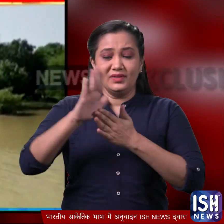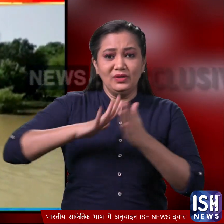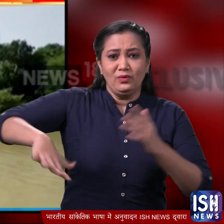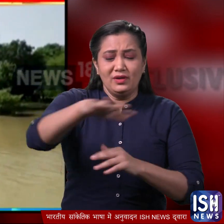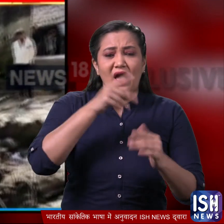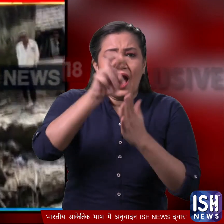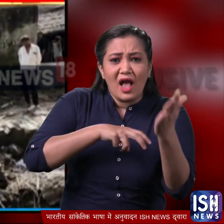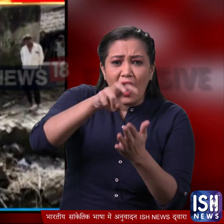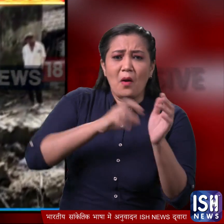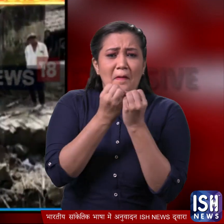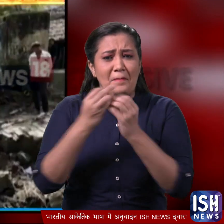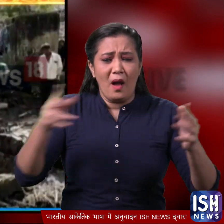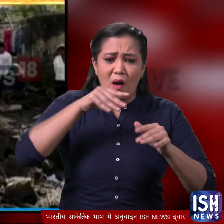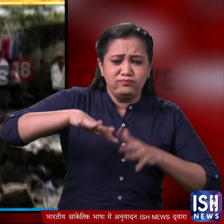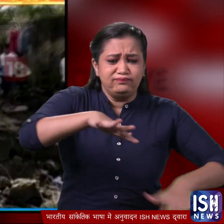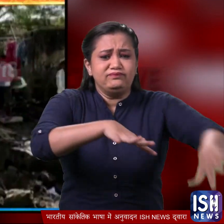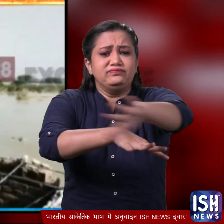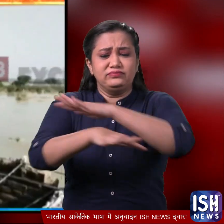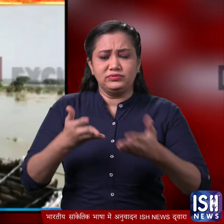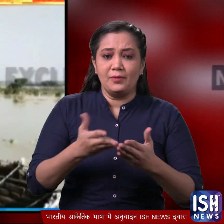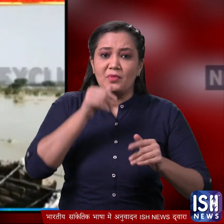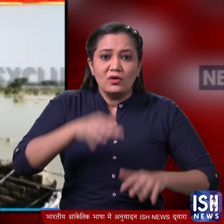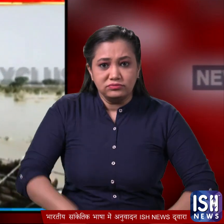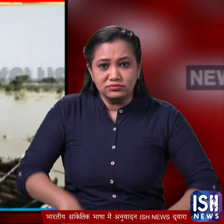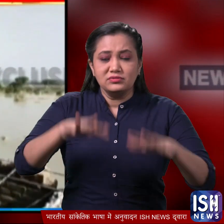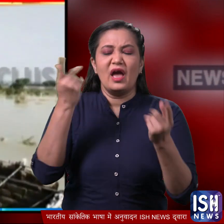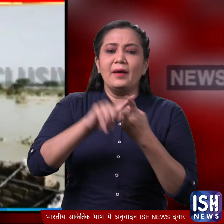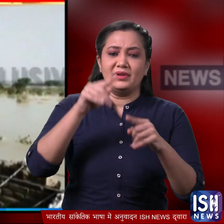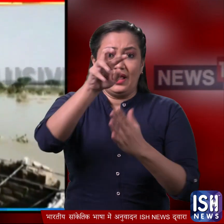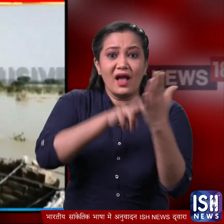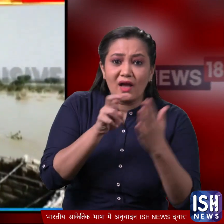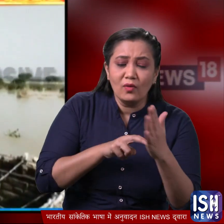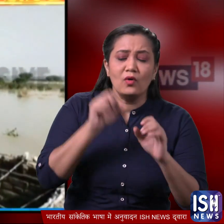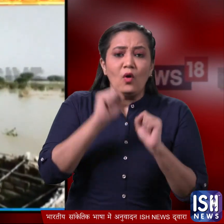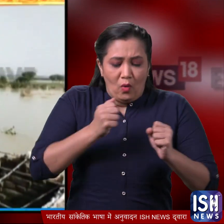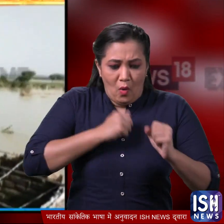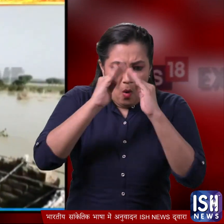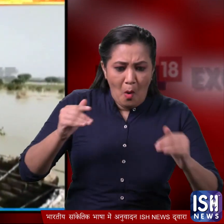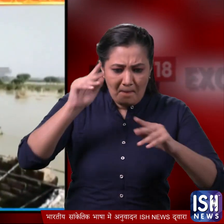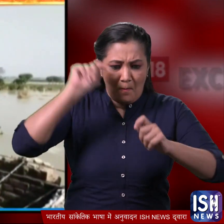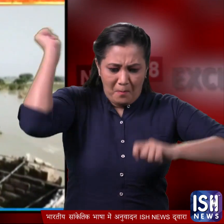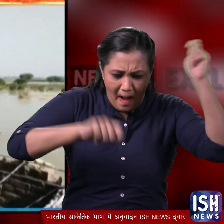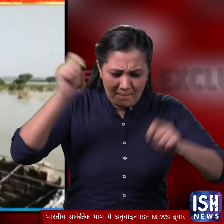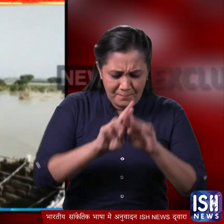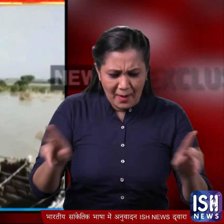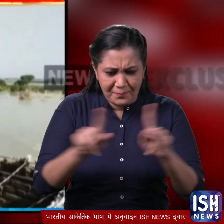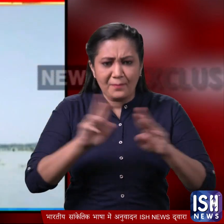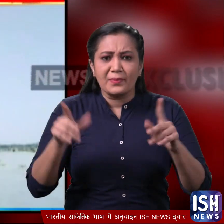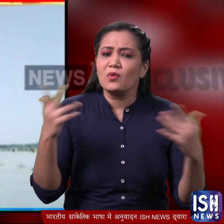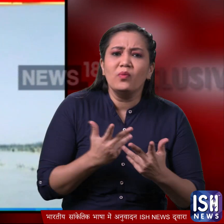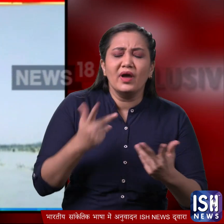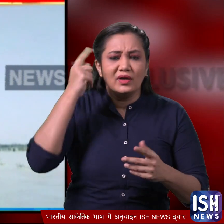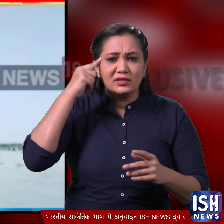सामने आई तस्वीरों में कई गांव पानी में डूबे दिखाई दिए। बाढ़ जैसे हालात के बीच एक गांव में तो कुछ लोग अपने ही मकानों को तोड़ते नजर